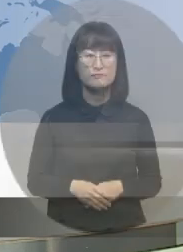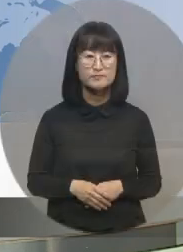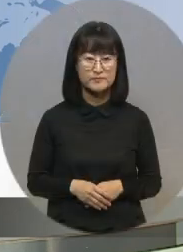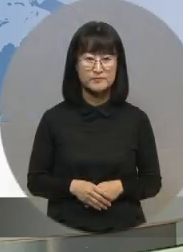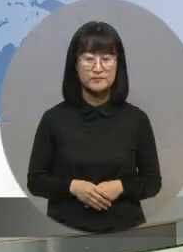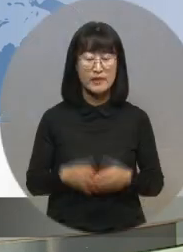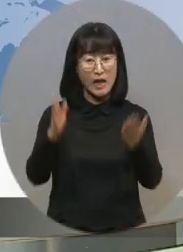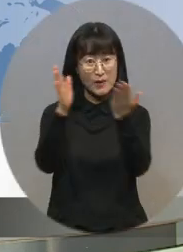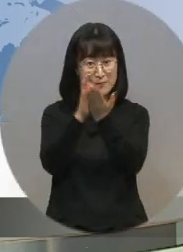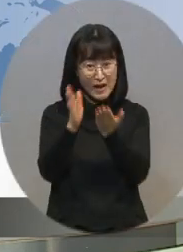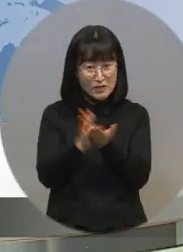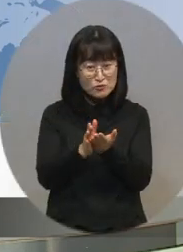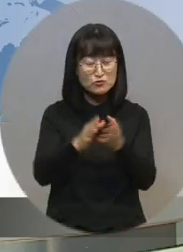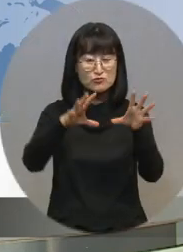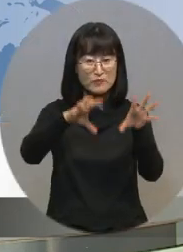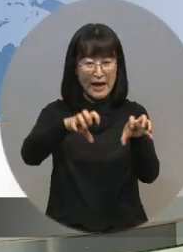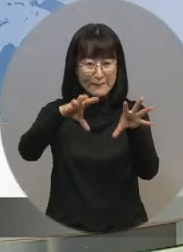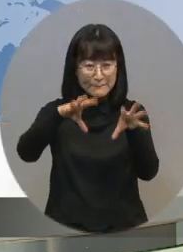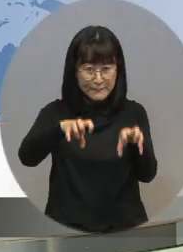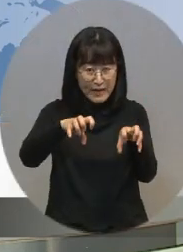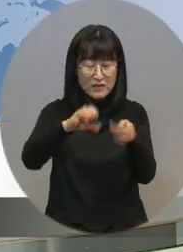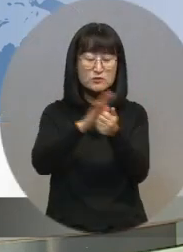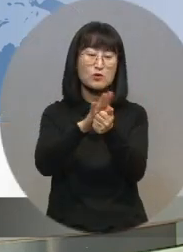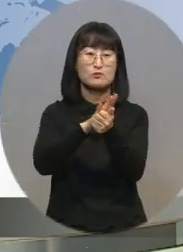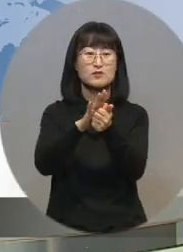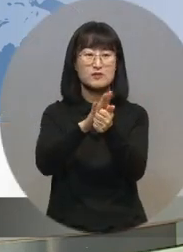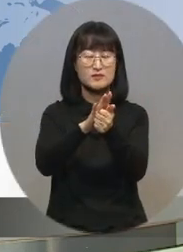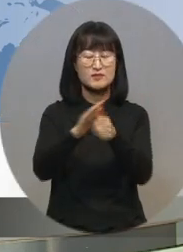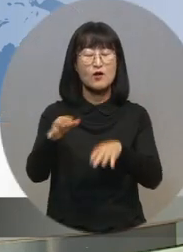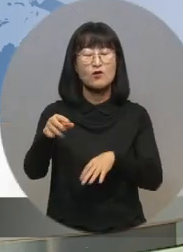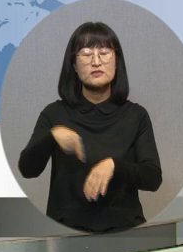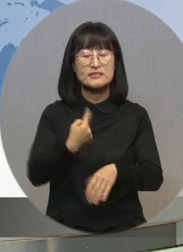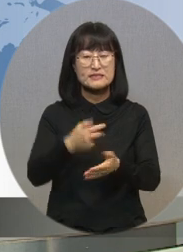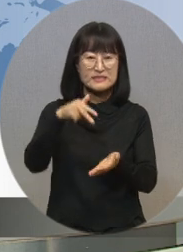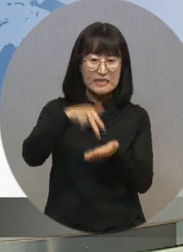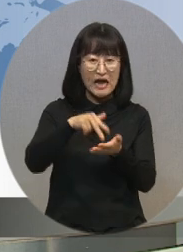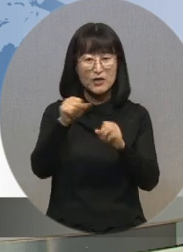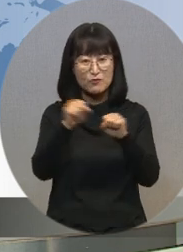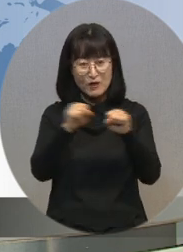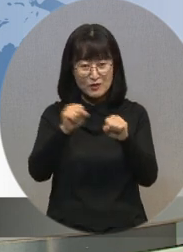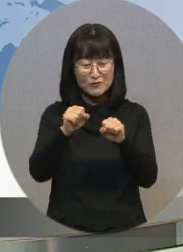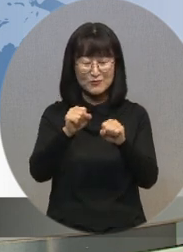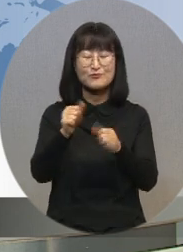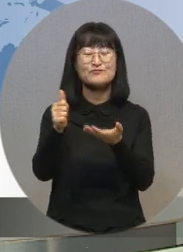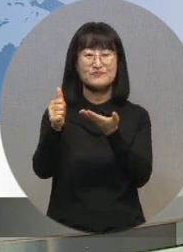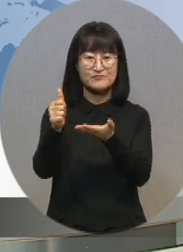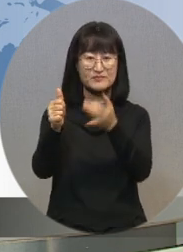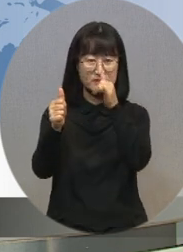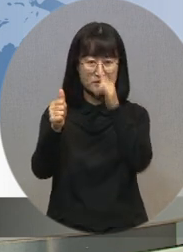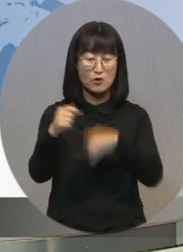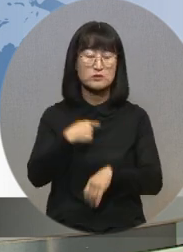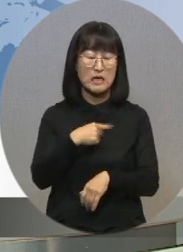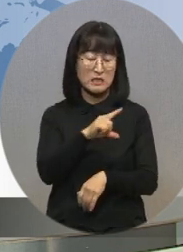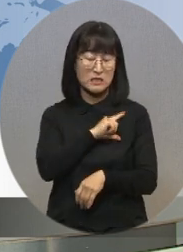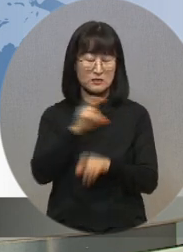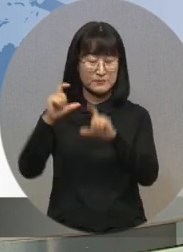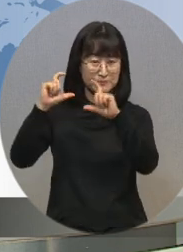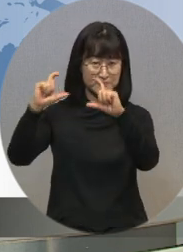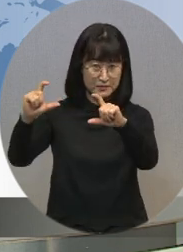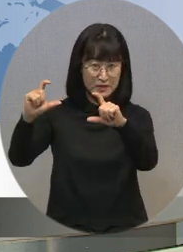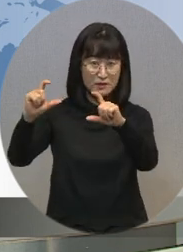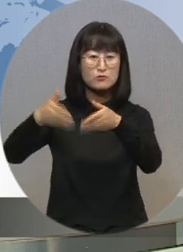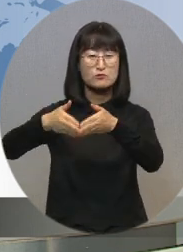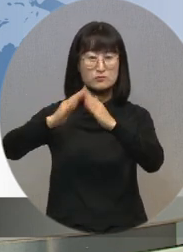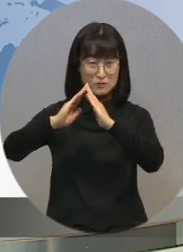맞춤형 안마 서비스를 통해 경제적 자립을 이어가는 시각장애인 안마사가 있습니다. 자신의 이름을 걸고 안마원을